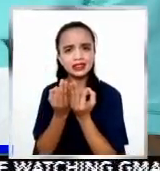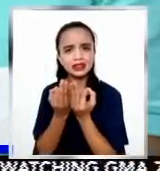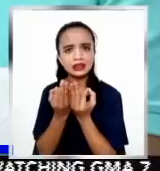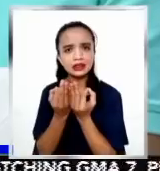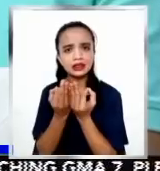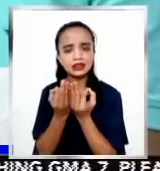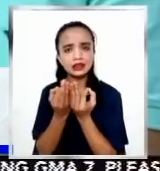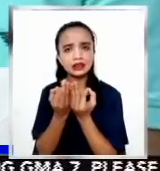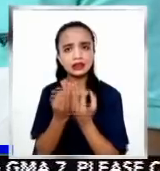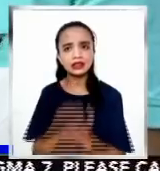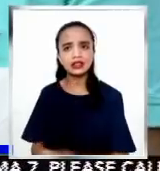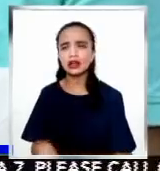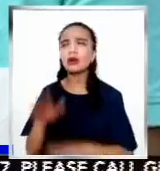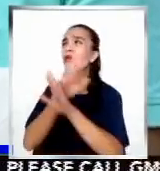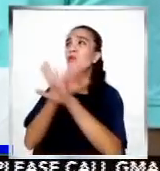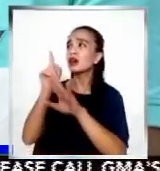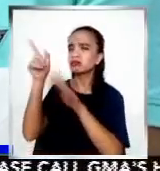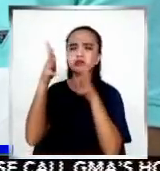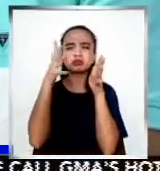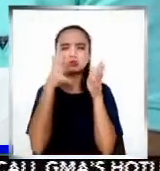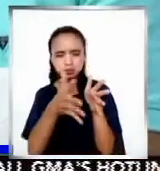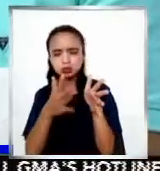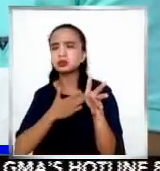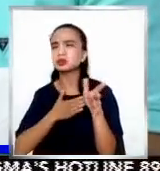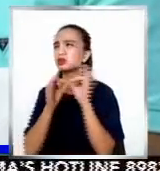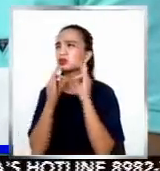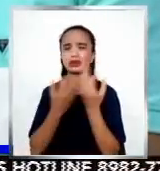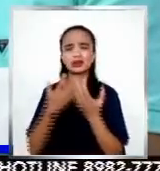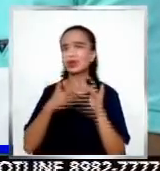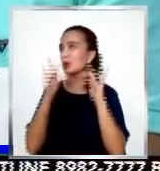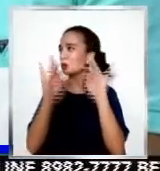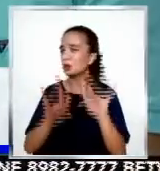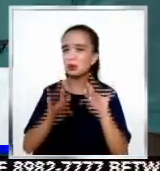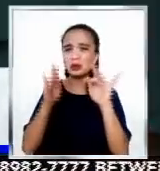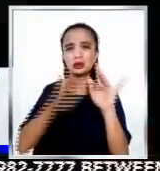pababayaan. Kawawa ang pamilya ko.